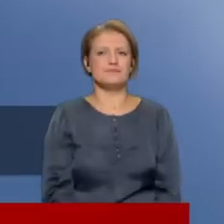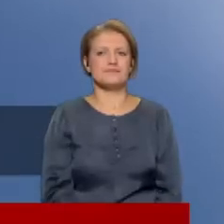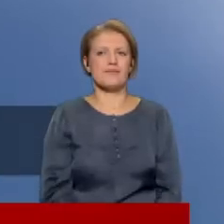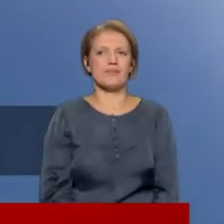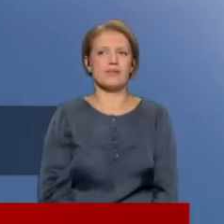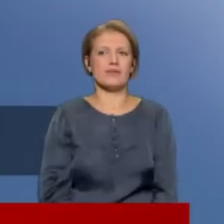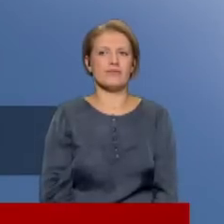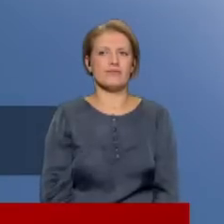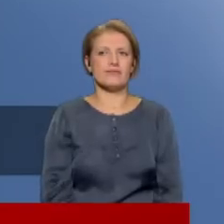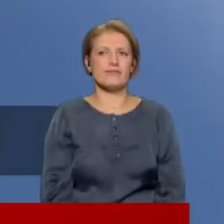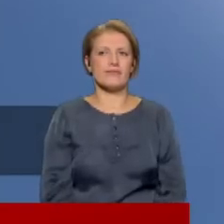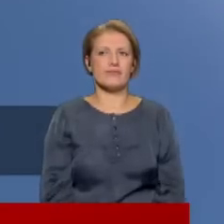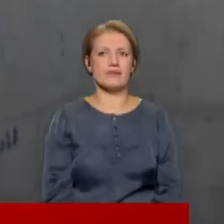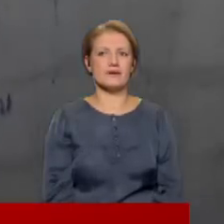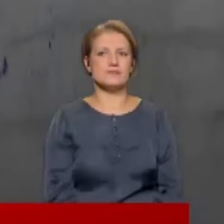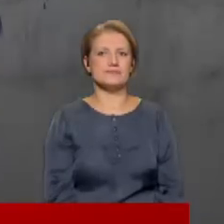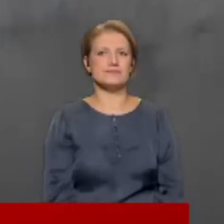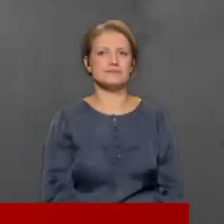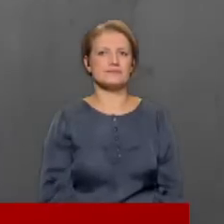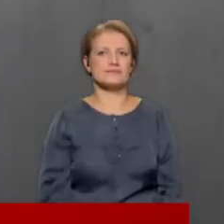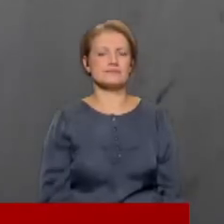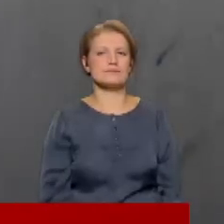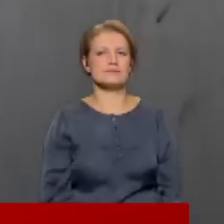Binaya bak. Ay çok kötü oluyor ya.